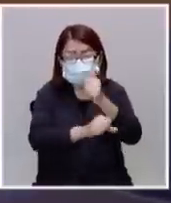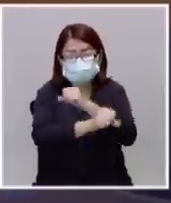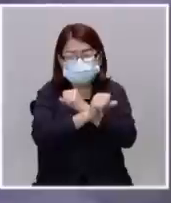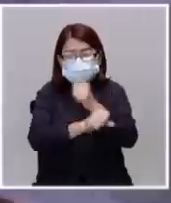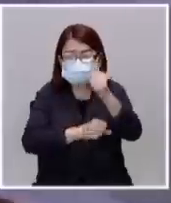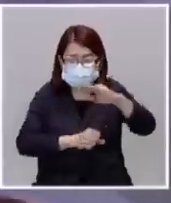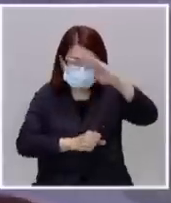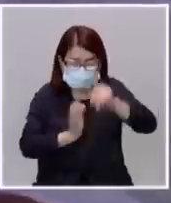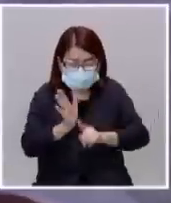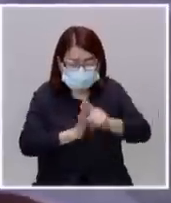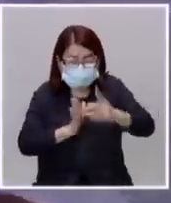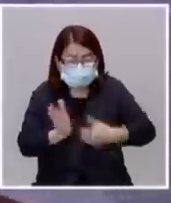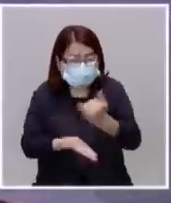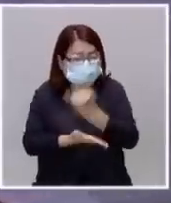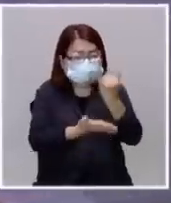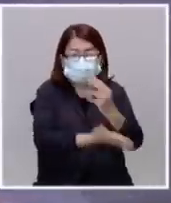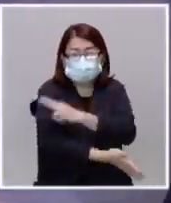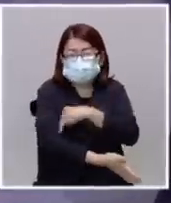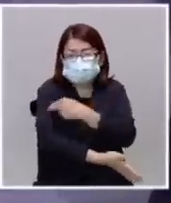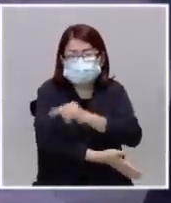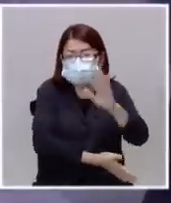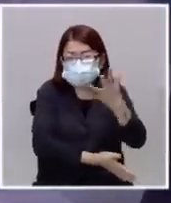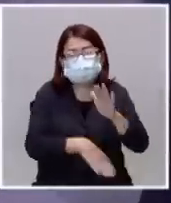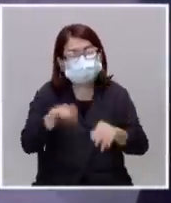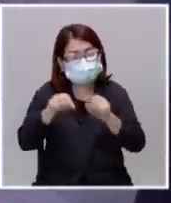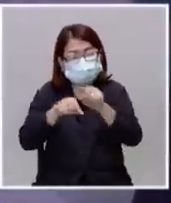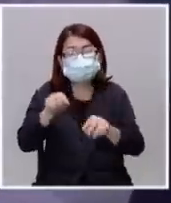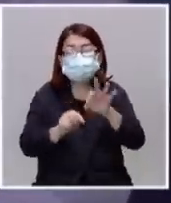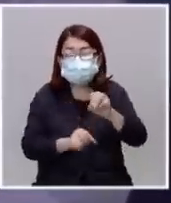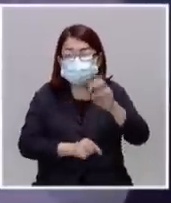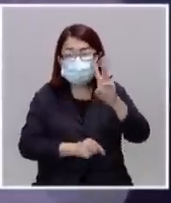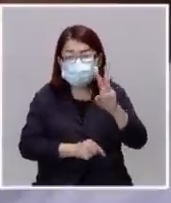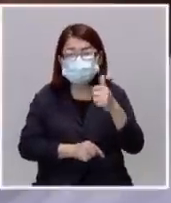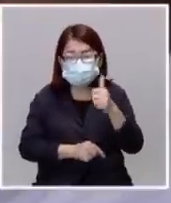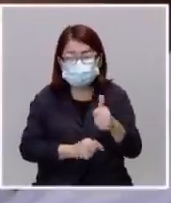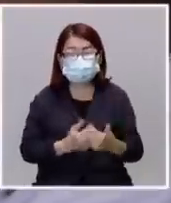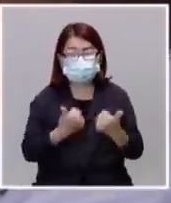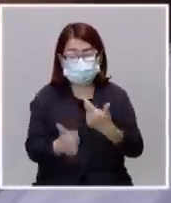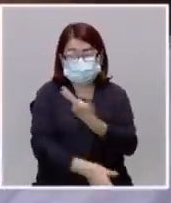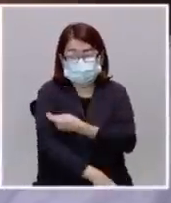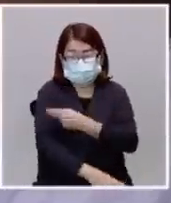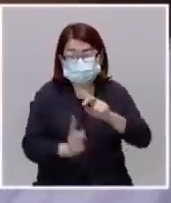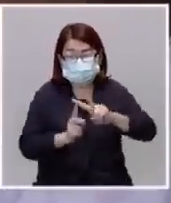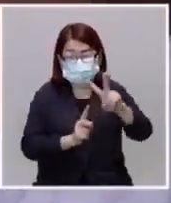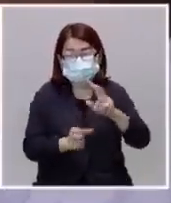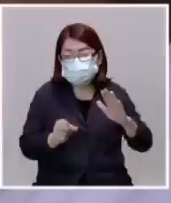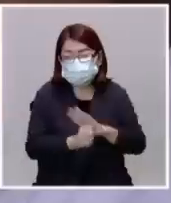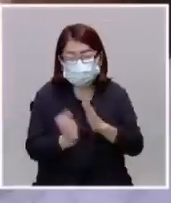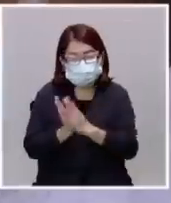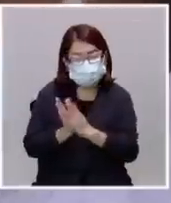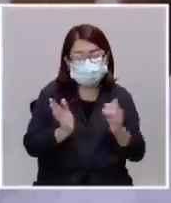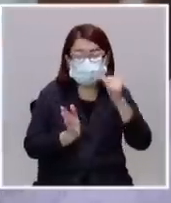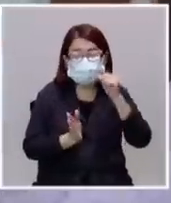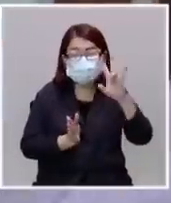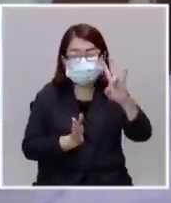จ็บป่วยจนถึงขั้นต้องเข้ารักษาตัวในโรงพยาบาลได้ 96% หลังจากได้รับวัคซีนโดสที่2แล้ว7วัน